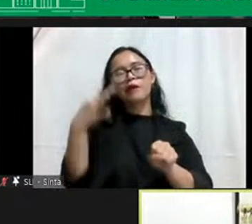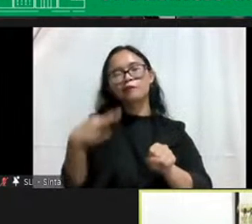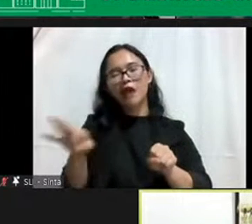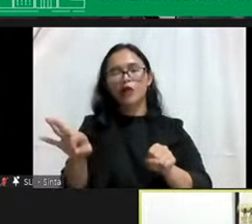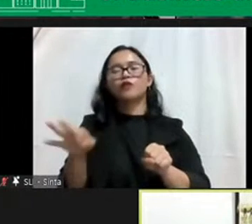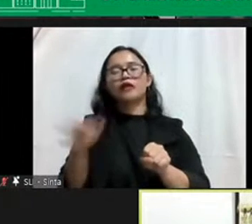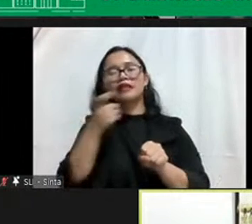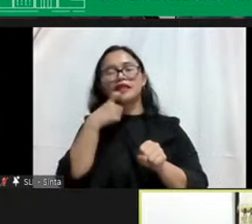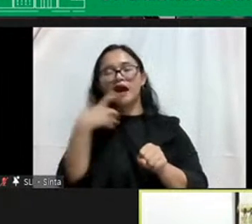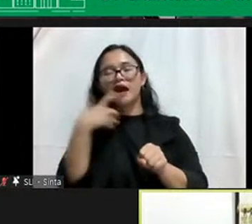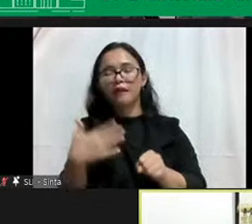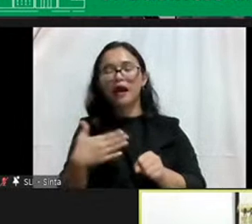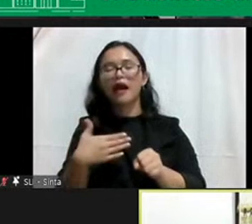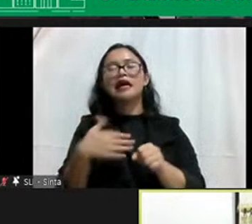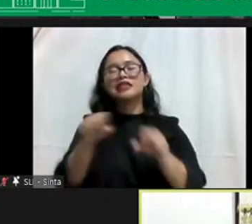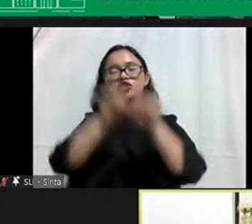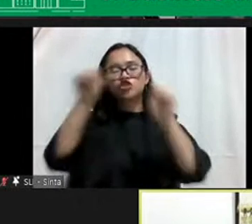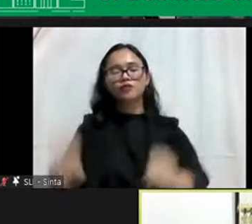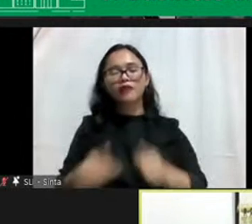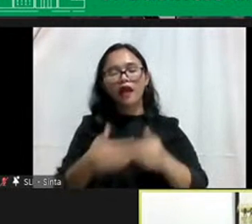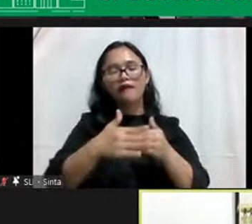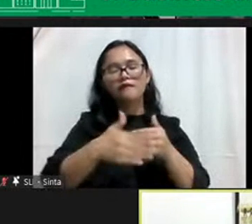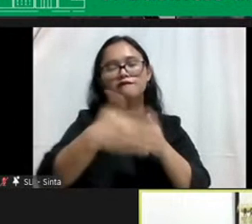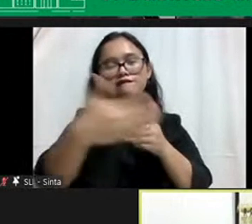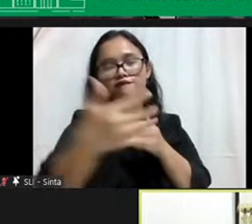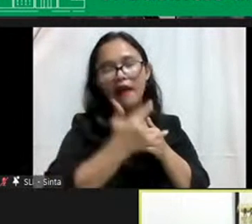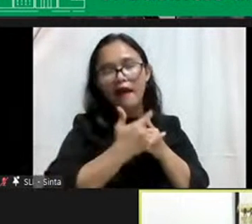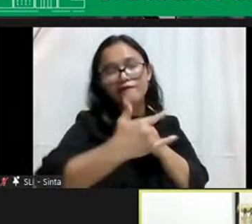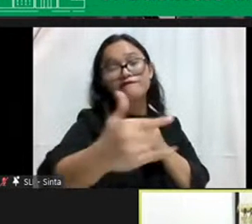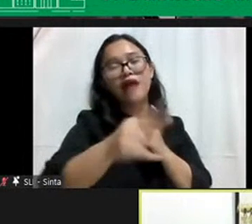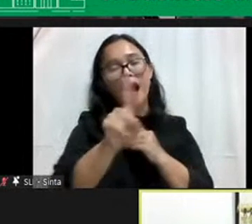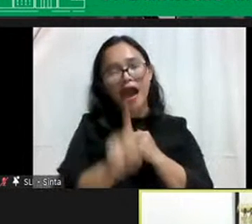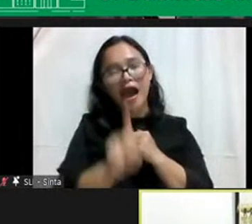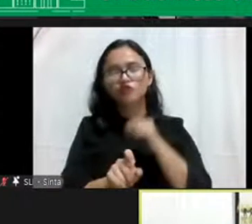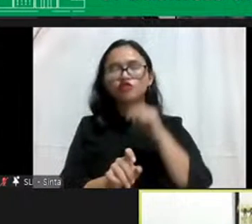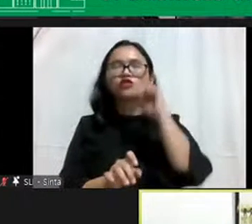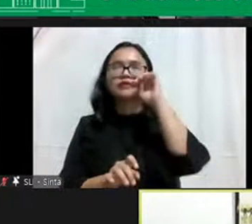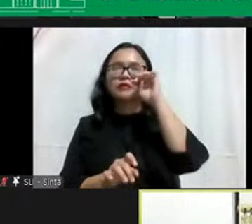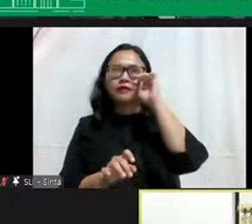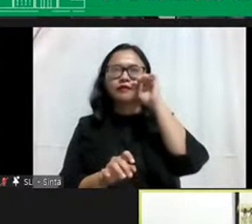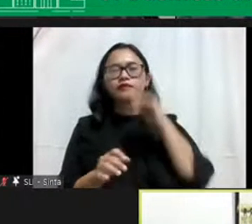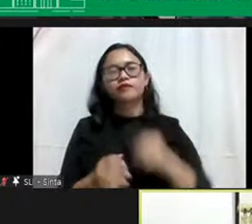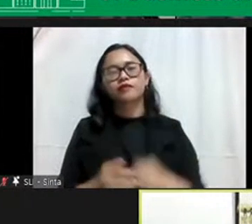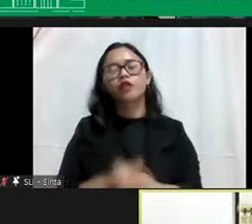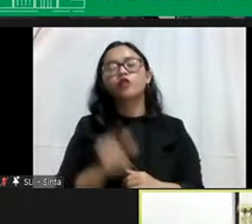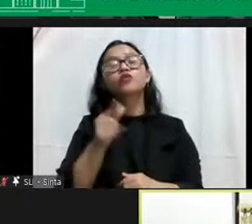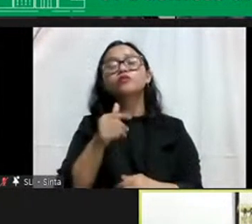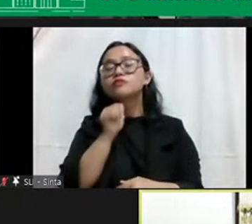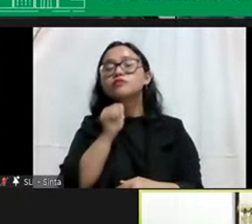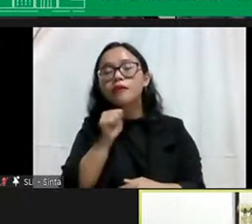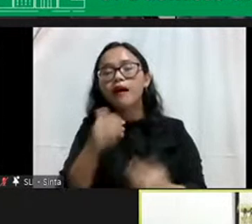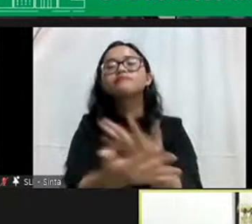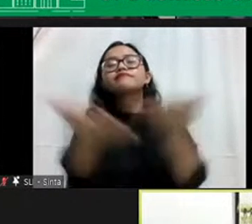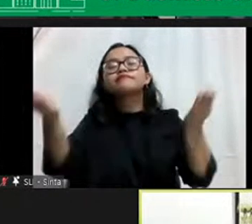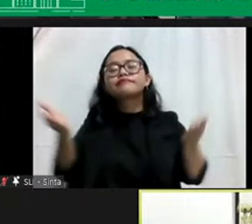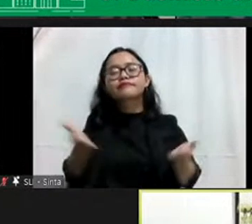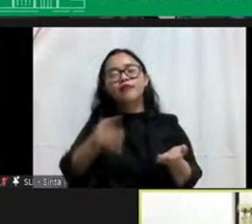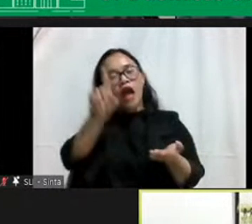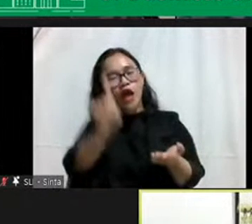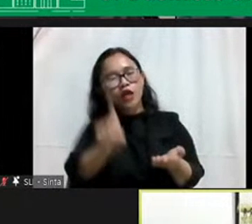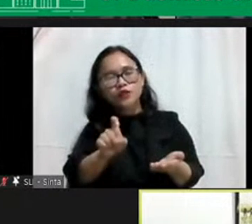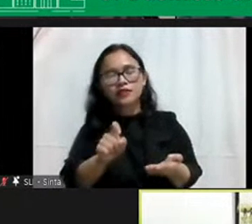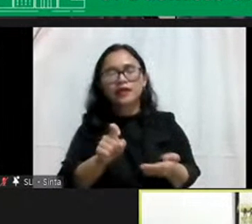gitu untuk menghasilkan healthy and nutritious food for all untuk semua gitu sehingga dari sisi produksi